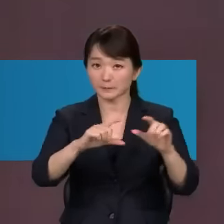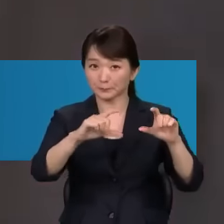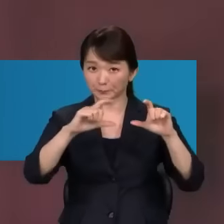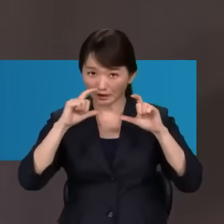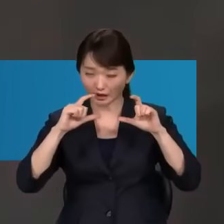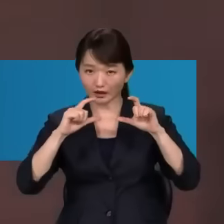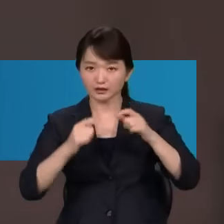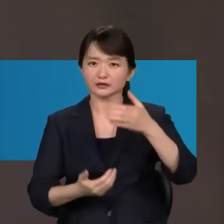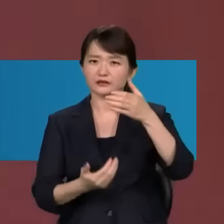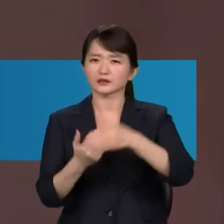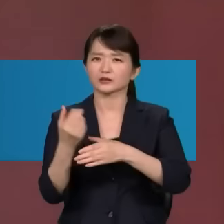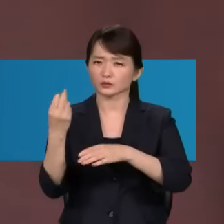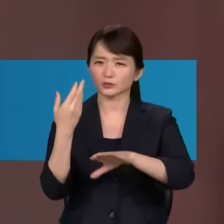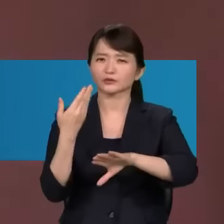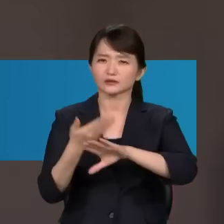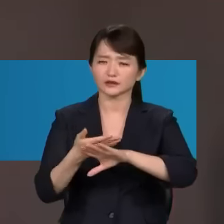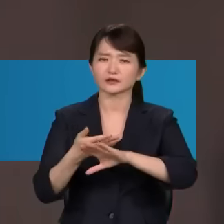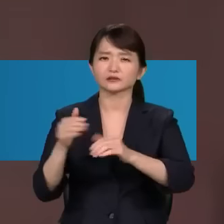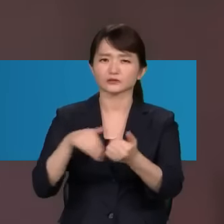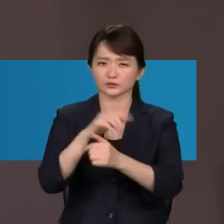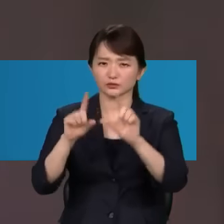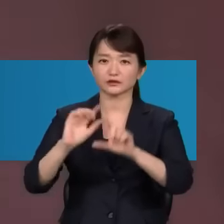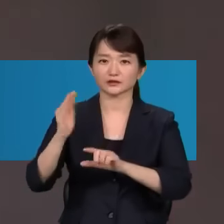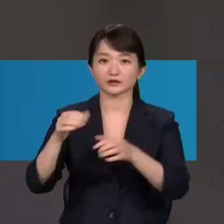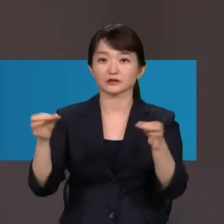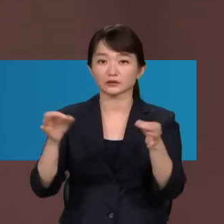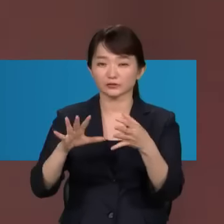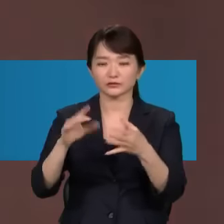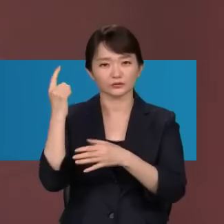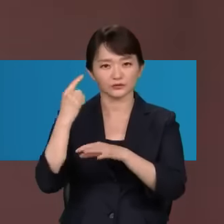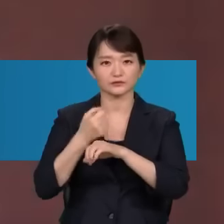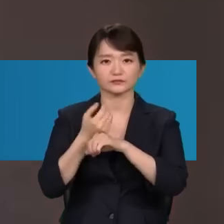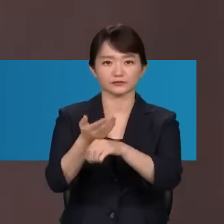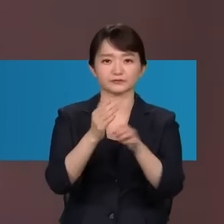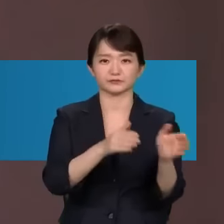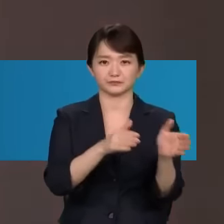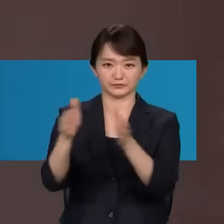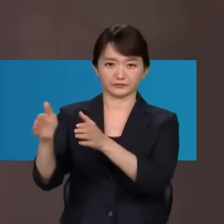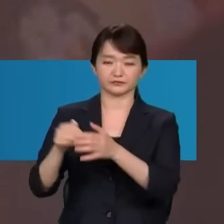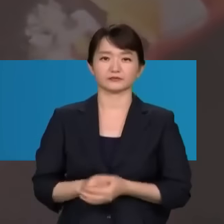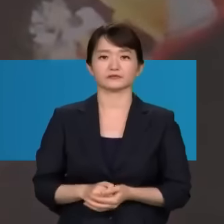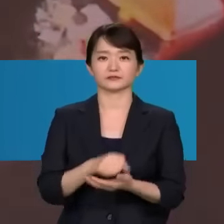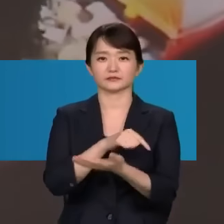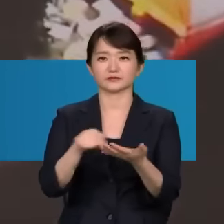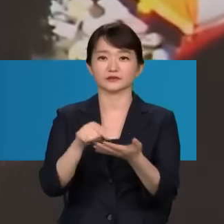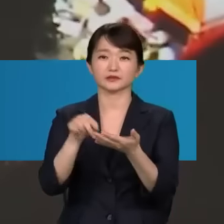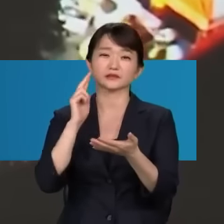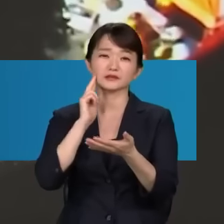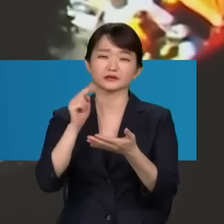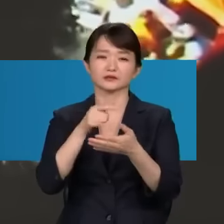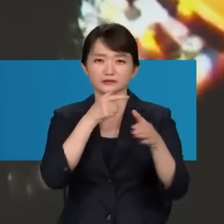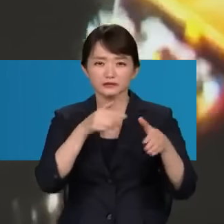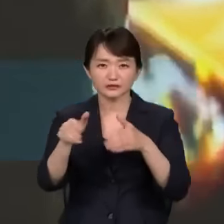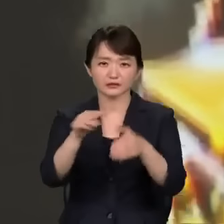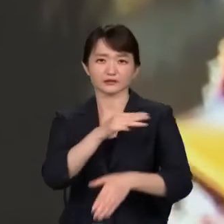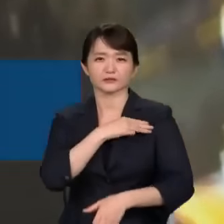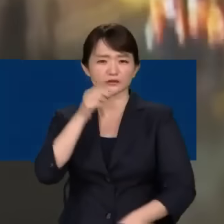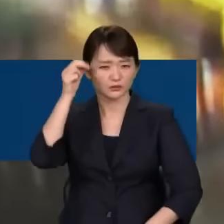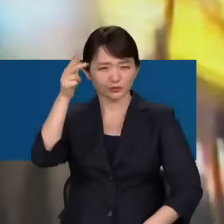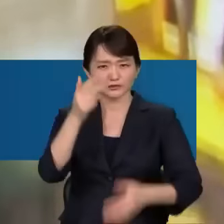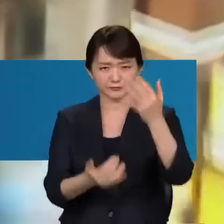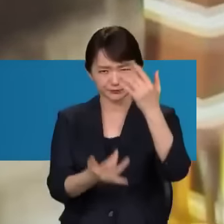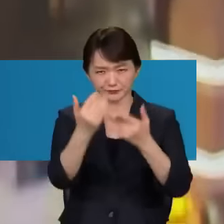또 다른 국면을 맞이하는 건데 이 소식은 잠시 뒤 전해드리고 먼저 인명피해가 크게 난 경기도 부천 호텔 화재